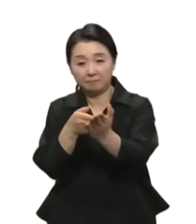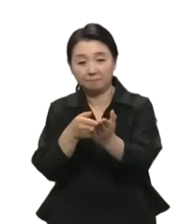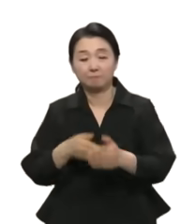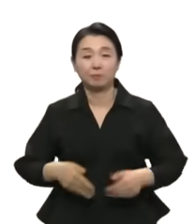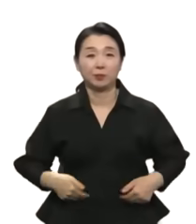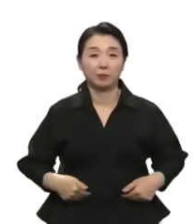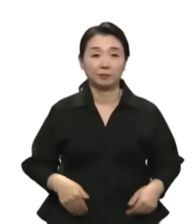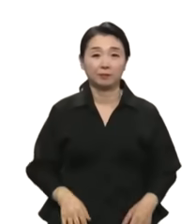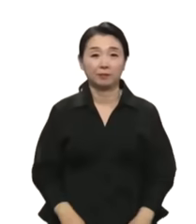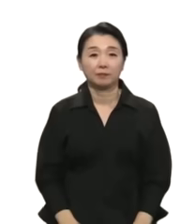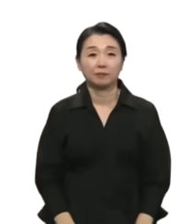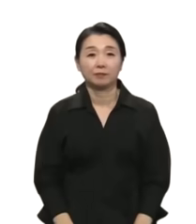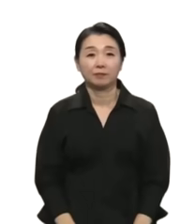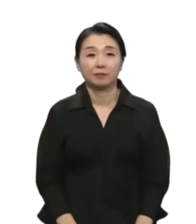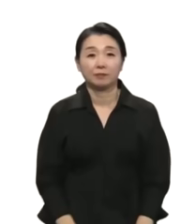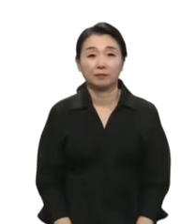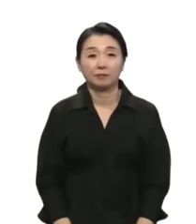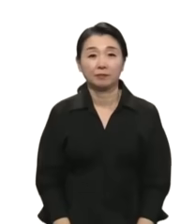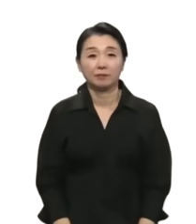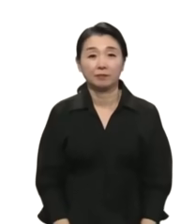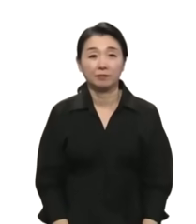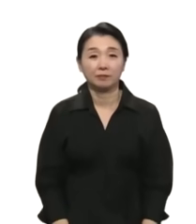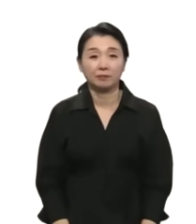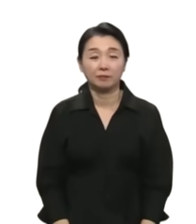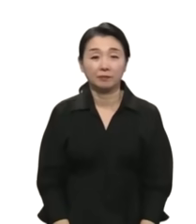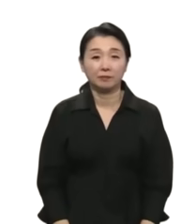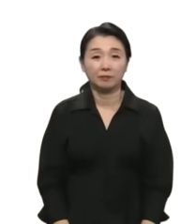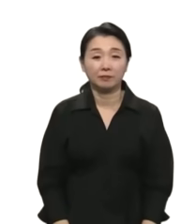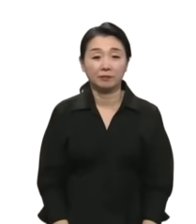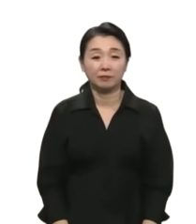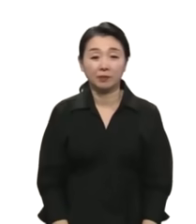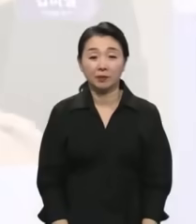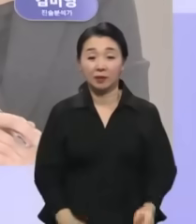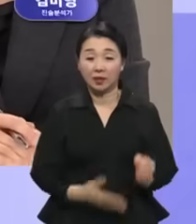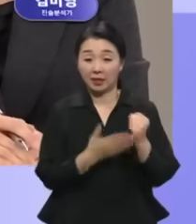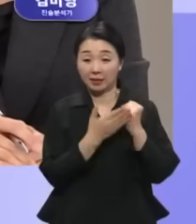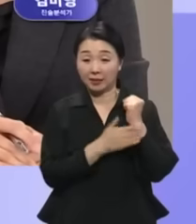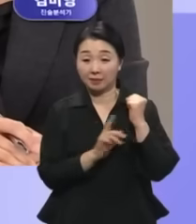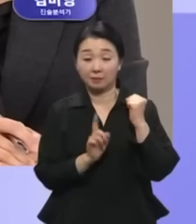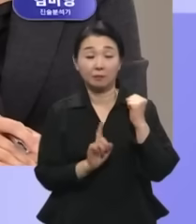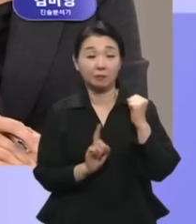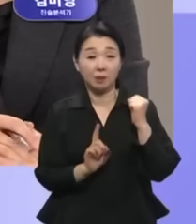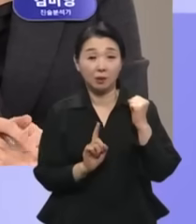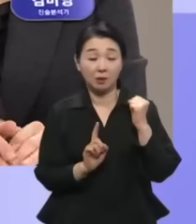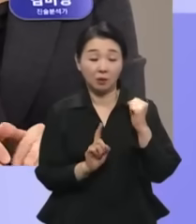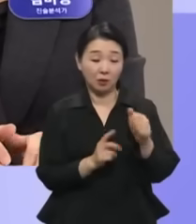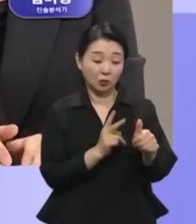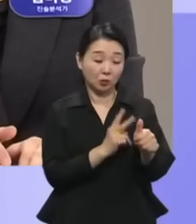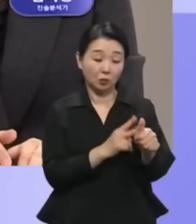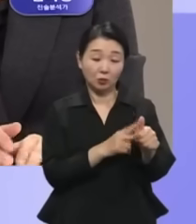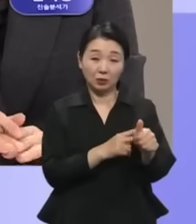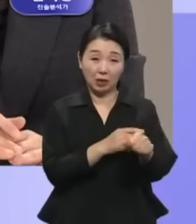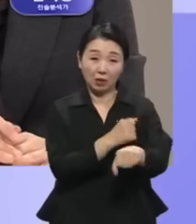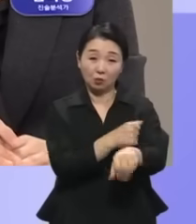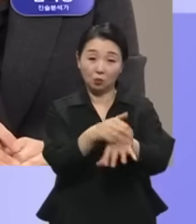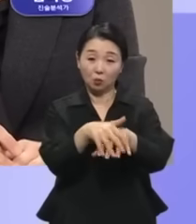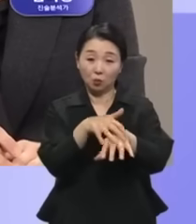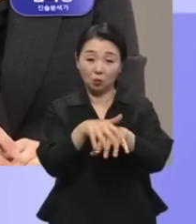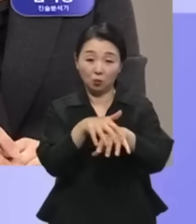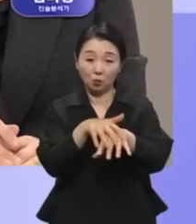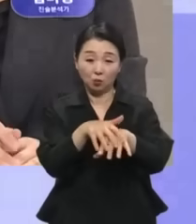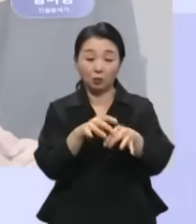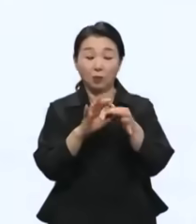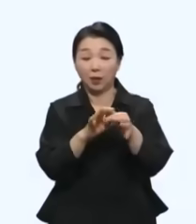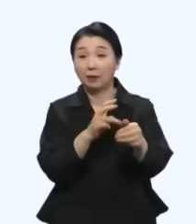알고 있습니다 앞서 잠깐 나왔던 그 사진 이 이제 어 교사 노조에서 제공한 그런